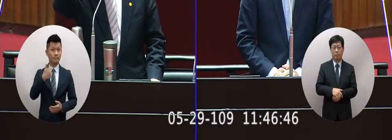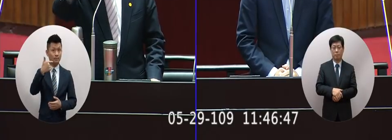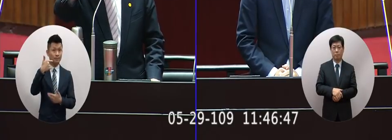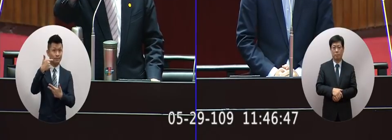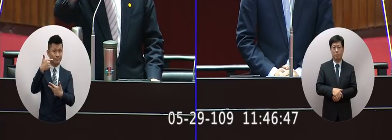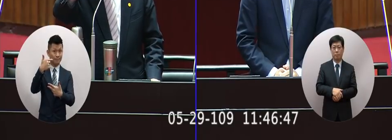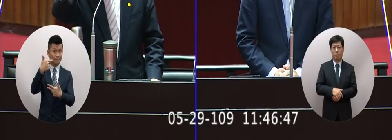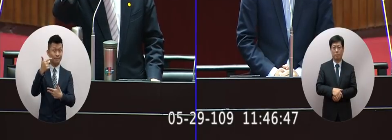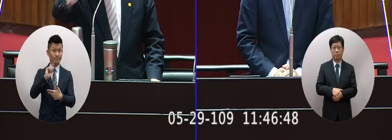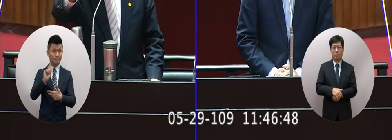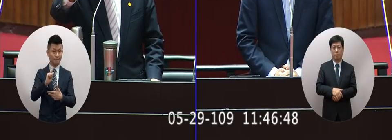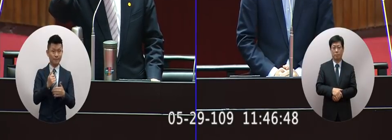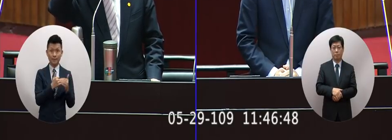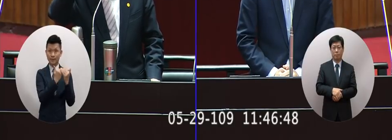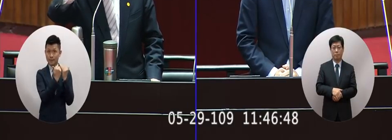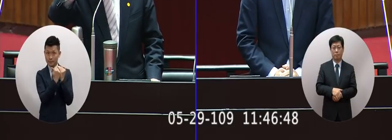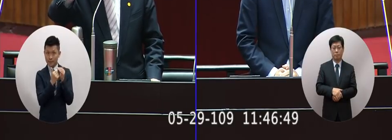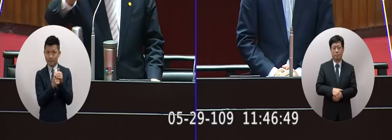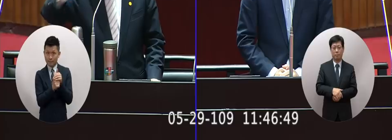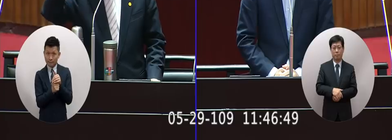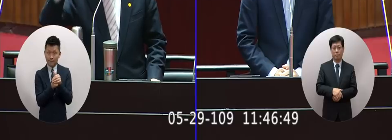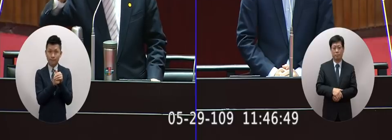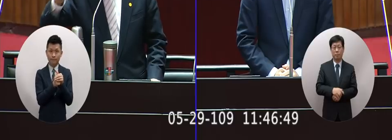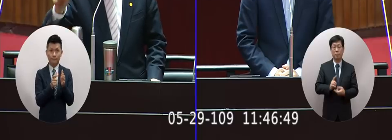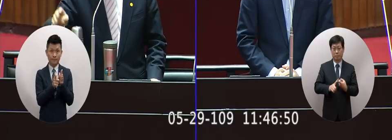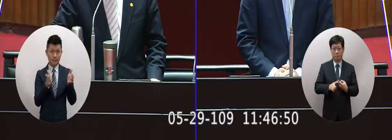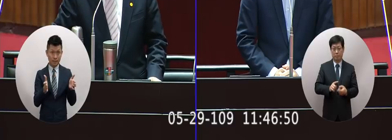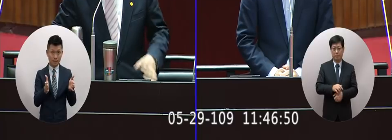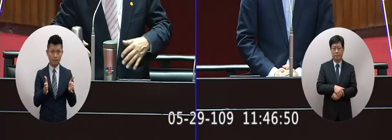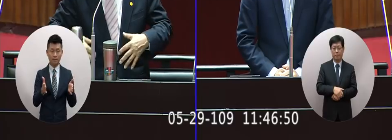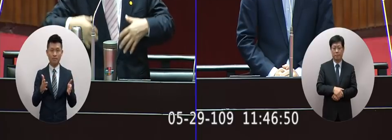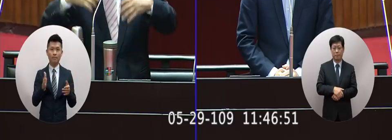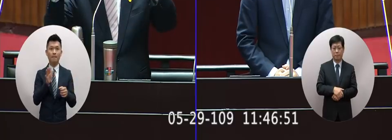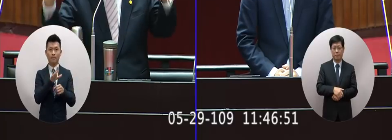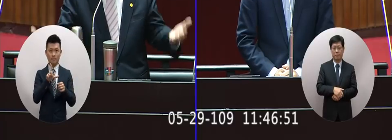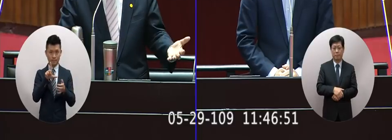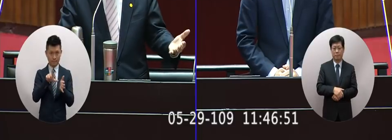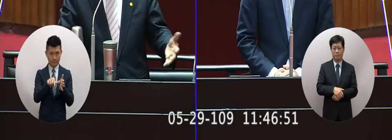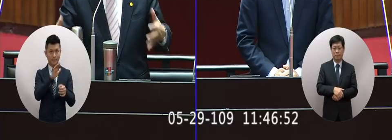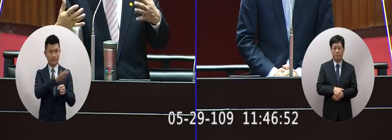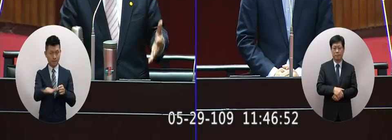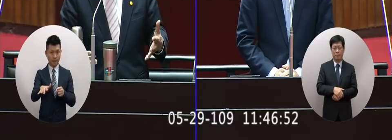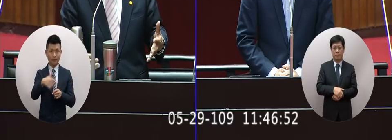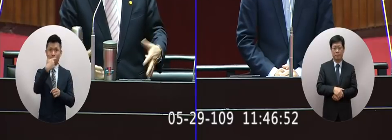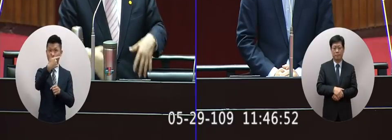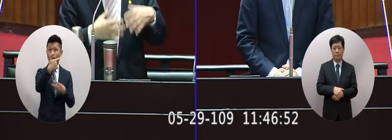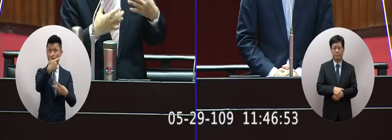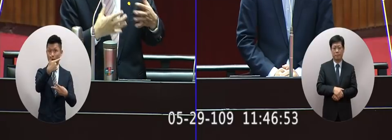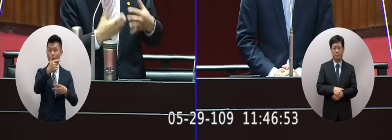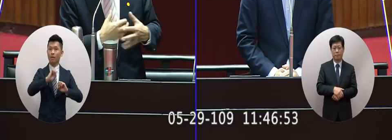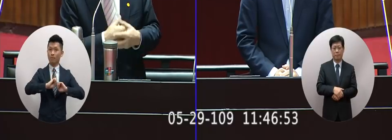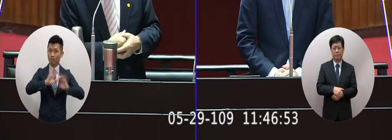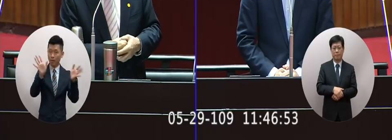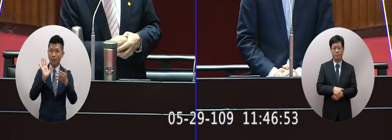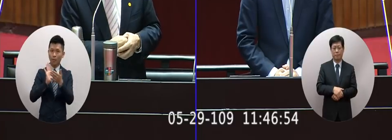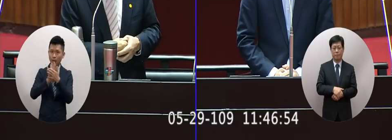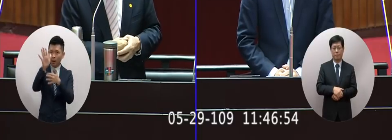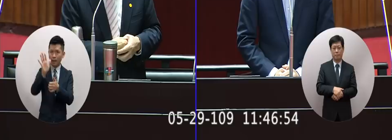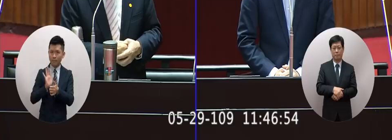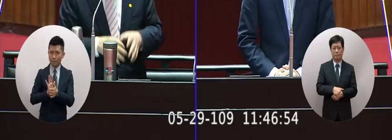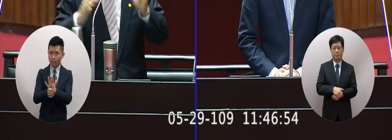6月7号是四个前五期满， 对， 6月2号是公布未来振